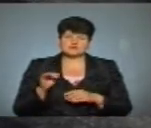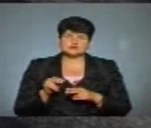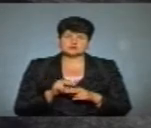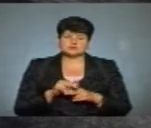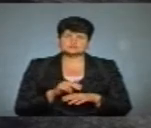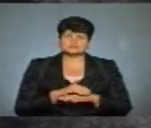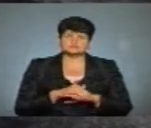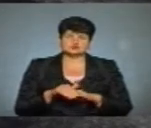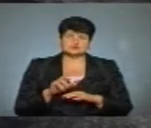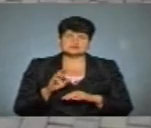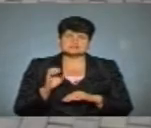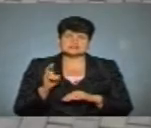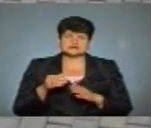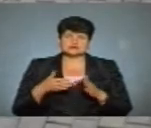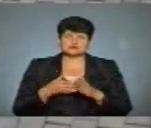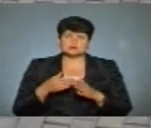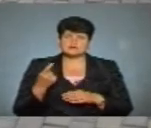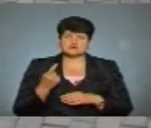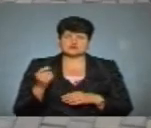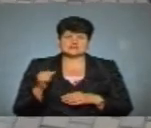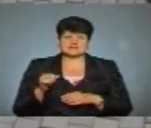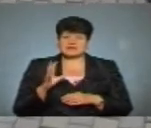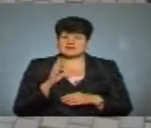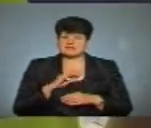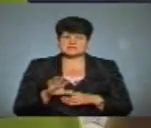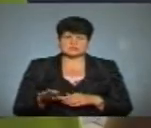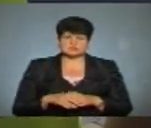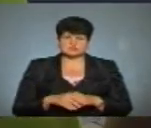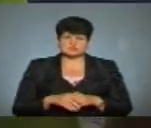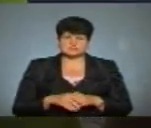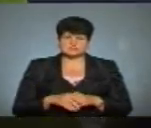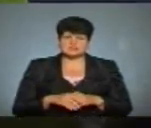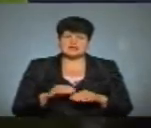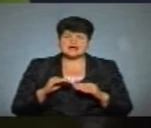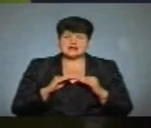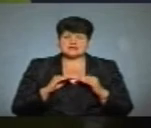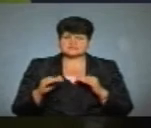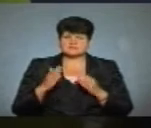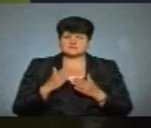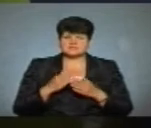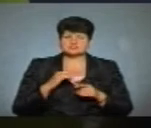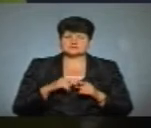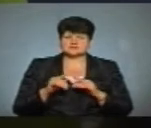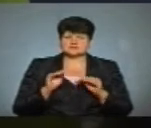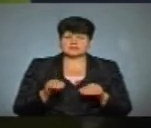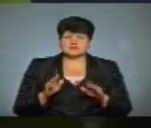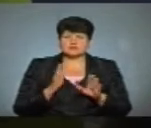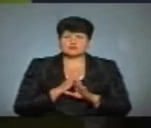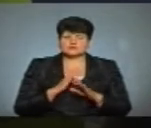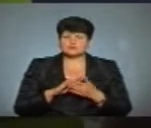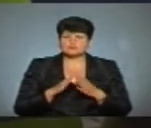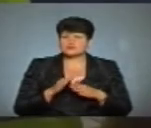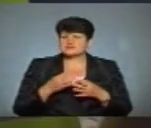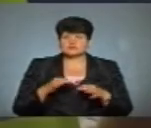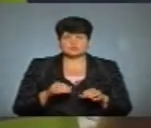вулицю Ярослава Стецька до 1 серпня не встигнуть. Асфальт мав би бути скоріше поставлений, але погодні умови нам не дозволить